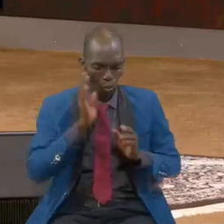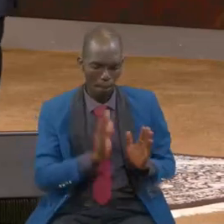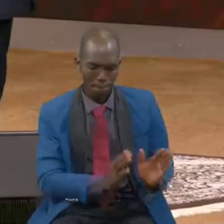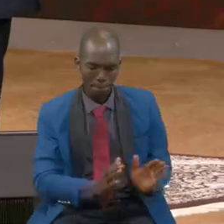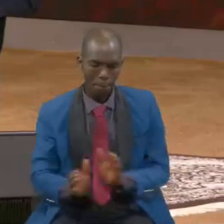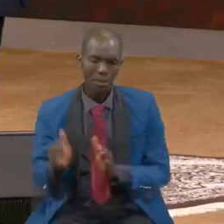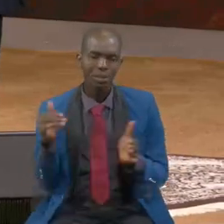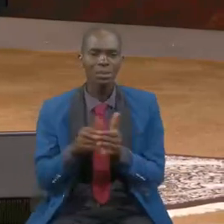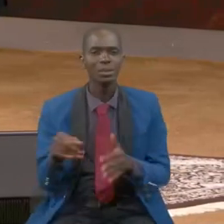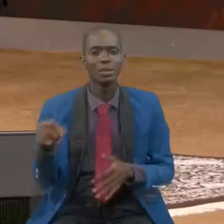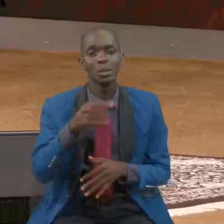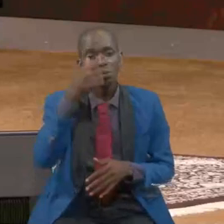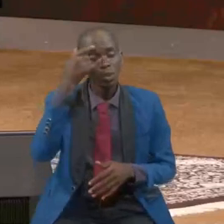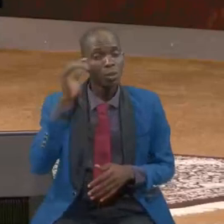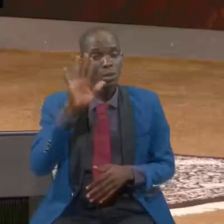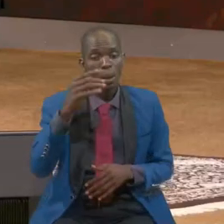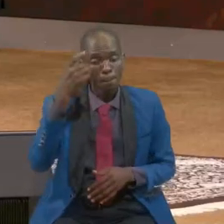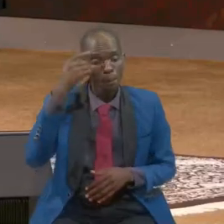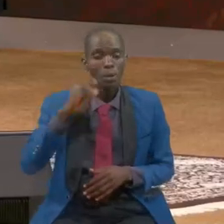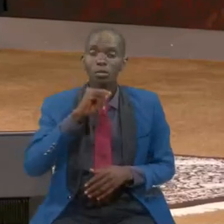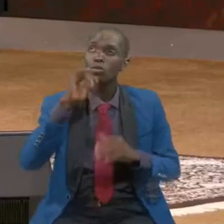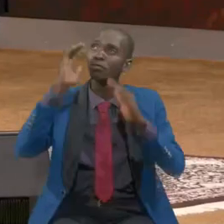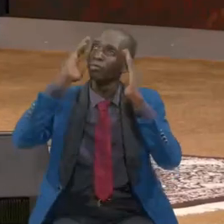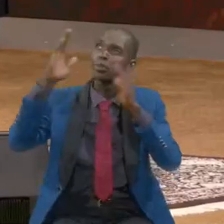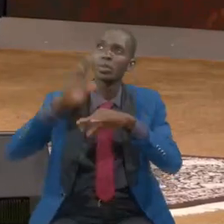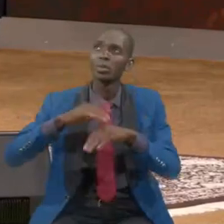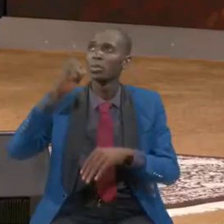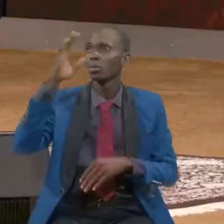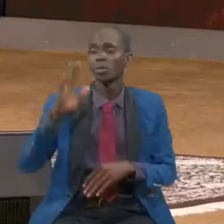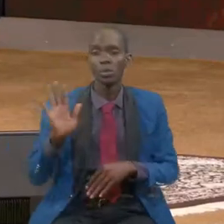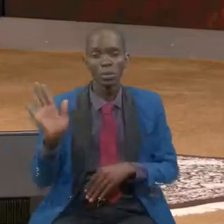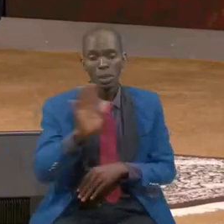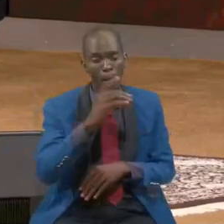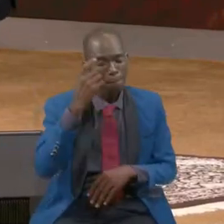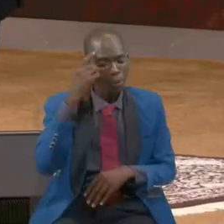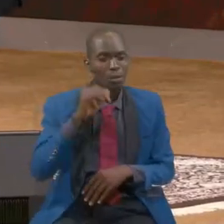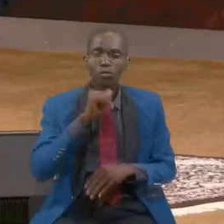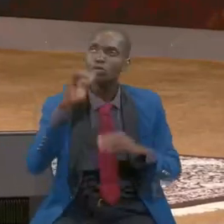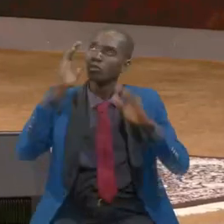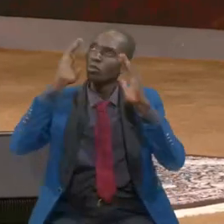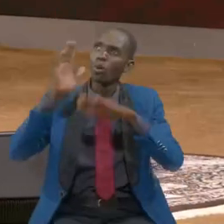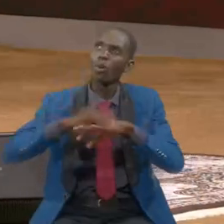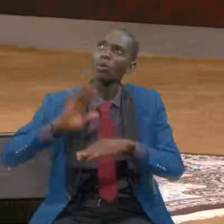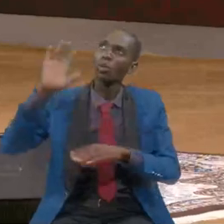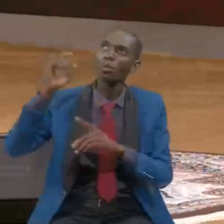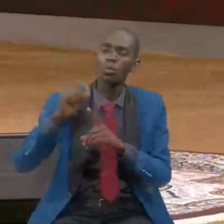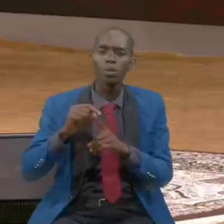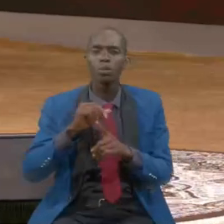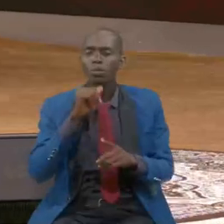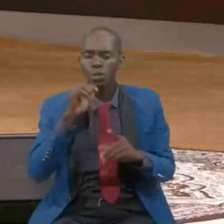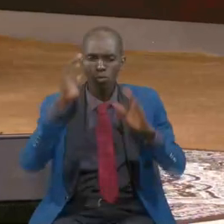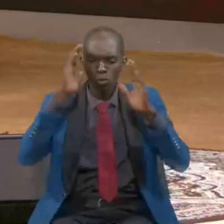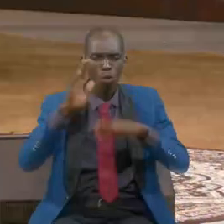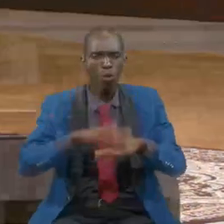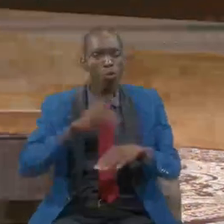eux à cause de cela leur parce que leur esprit n'est pas concentré sur Dieu ce n'est pas sur la